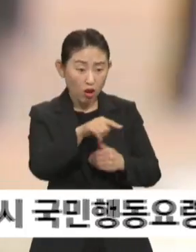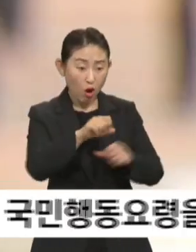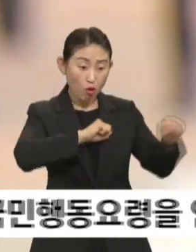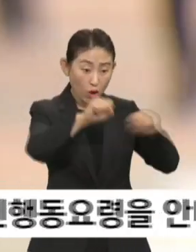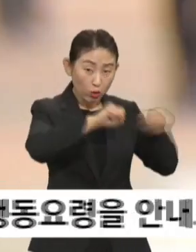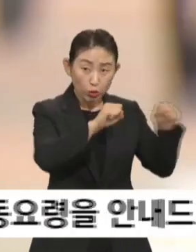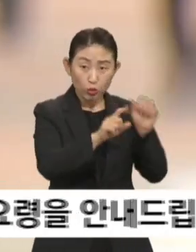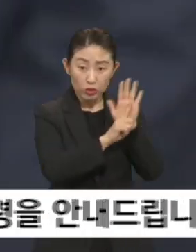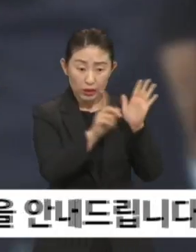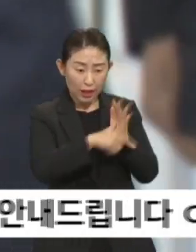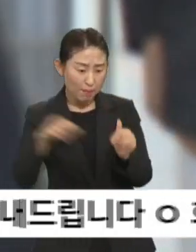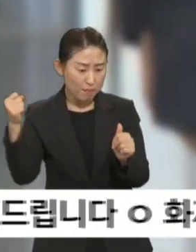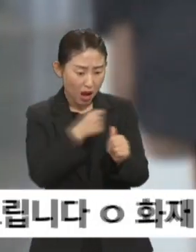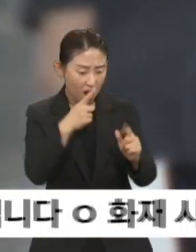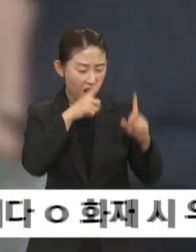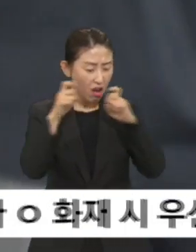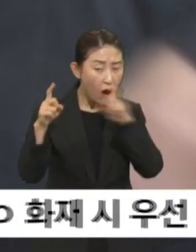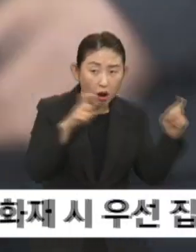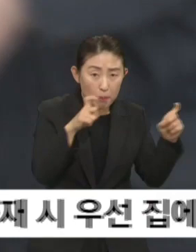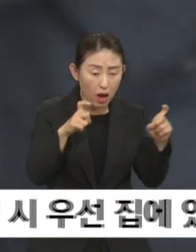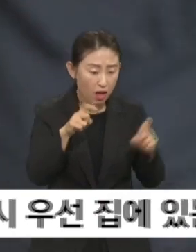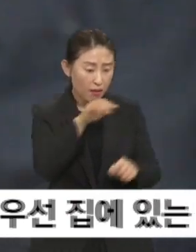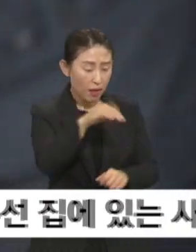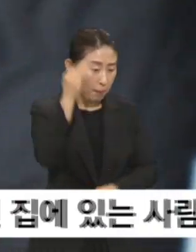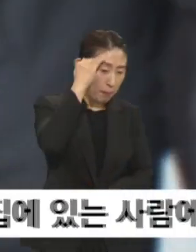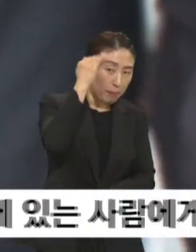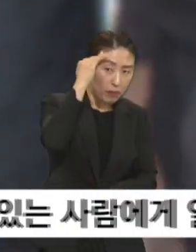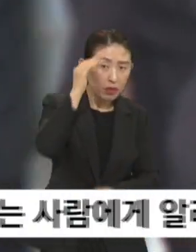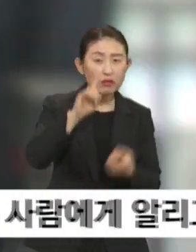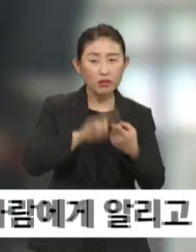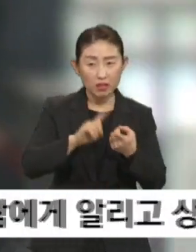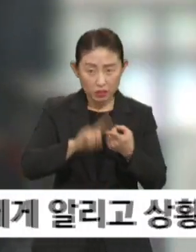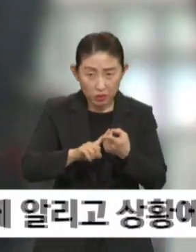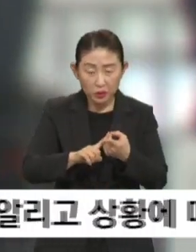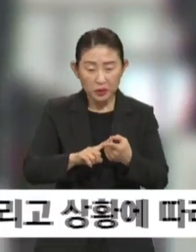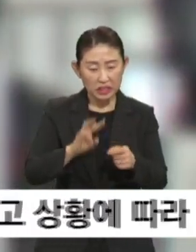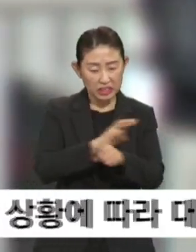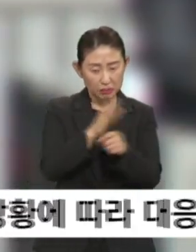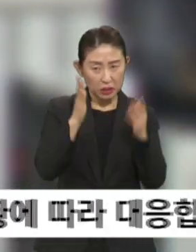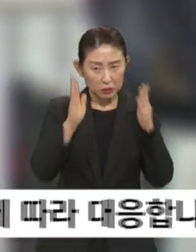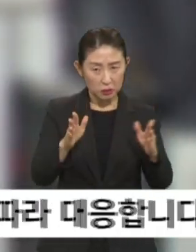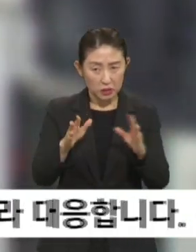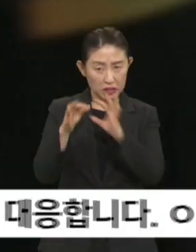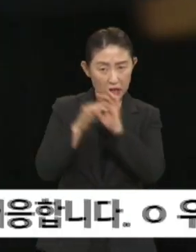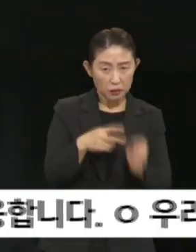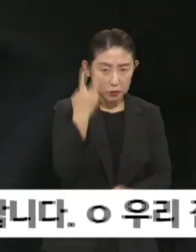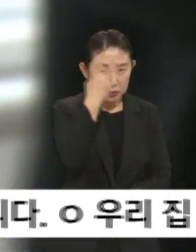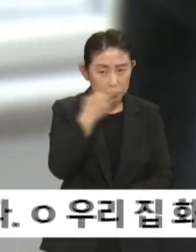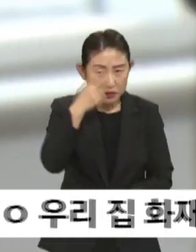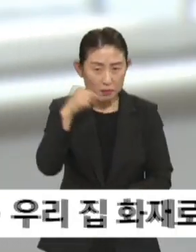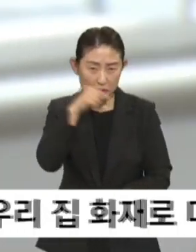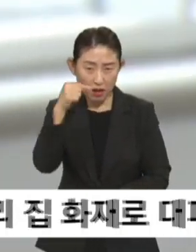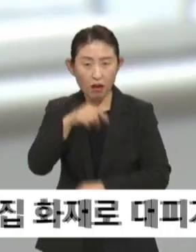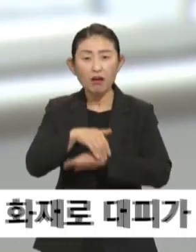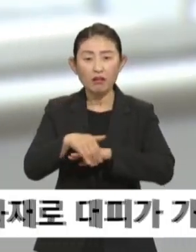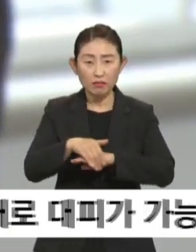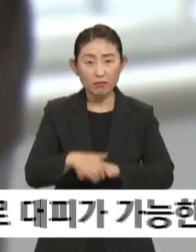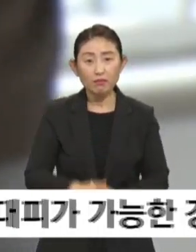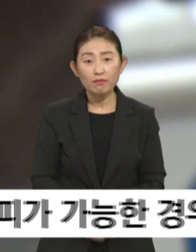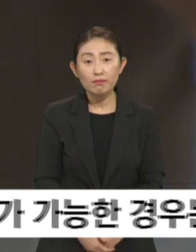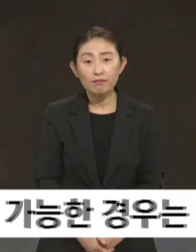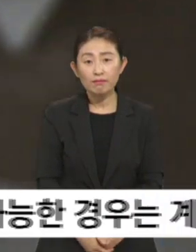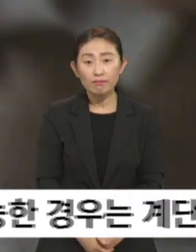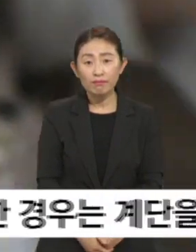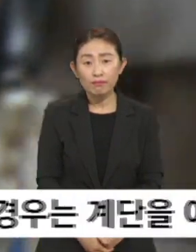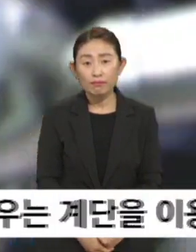기간에 폭행이나 협박 등으로 유세를 방해하는 행위에 대해서도 24시간 대응 체제를 갖추고 신속하고 엄정하게